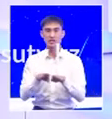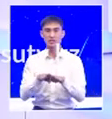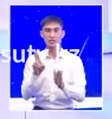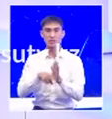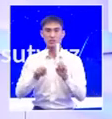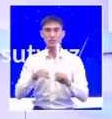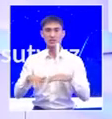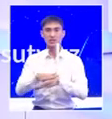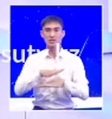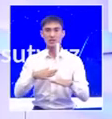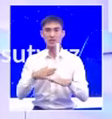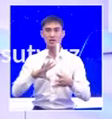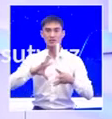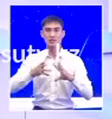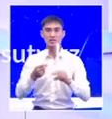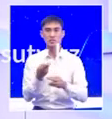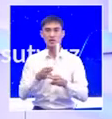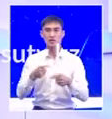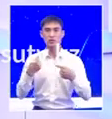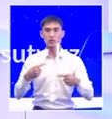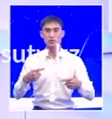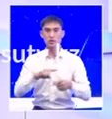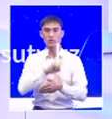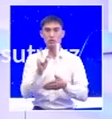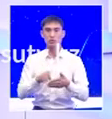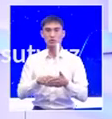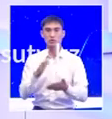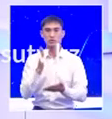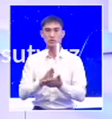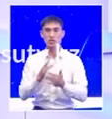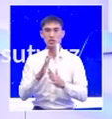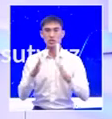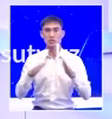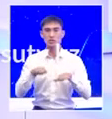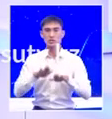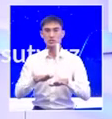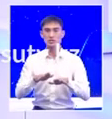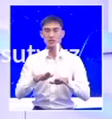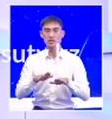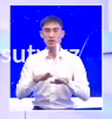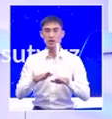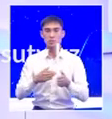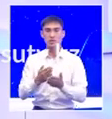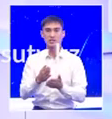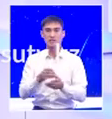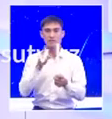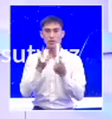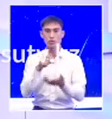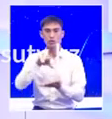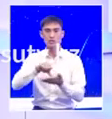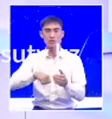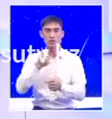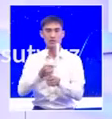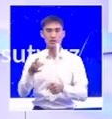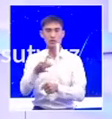также безопасности населения в целом. Эти и ряд других вопросов рассмотрели на расширенном заседании Бюро Политсовета с участием главы